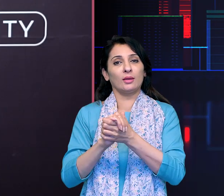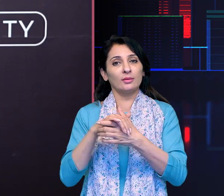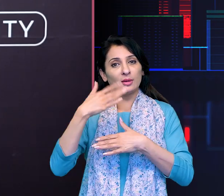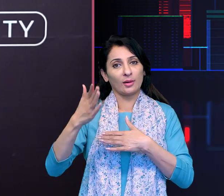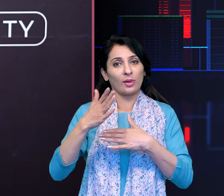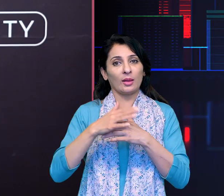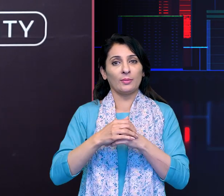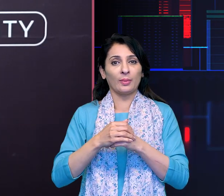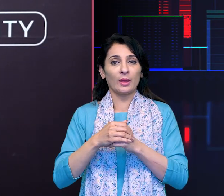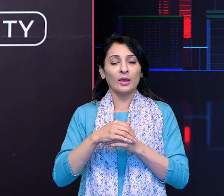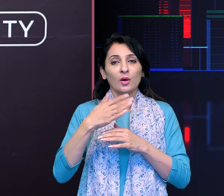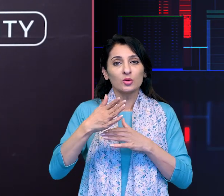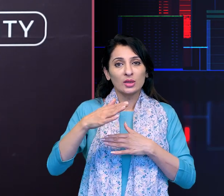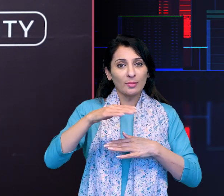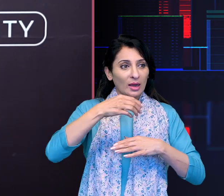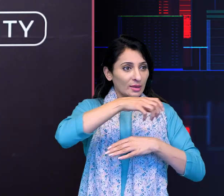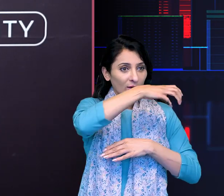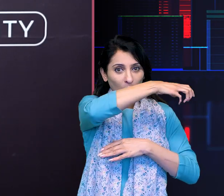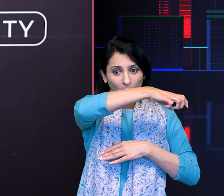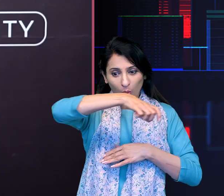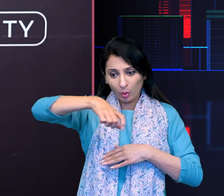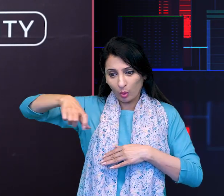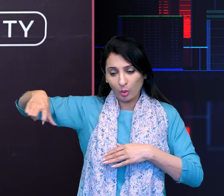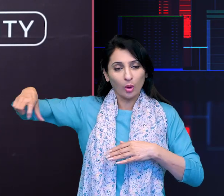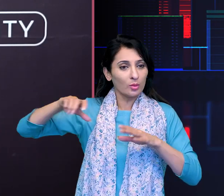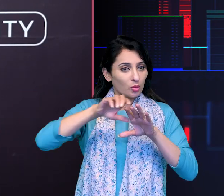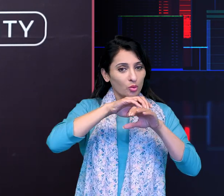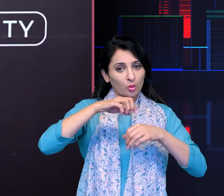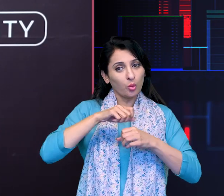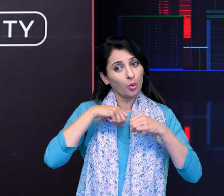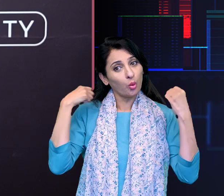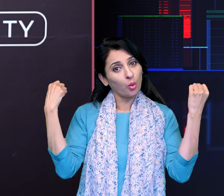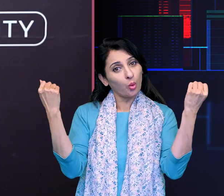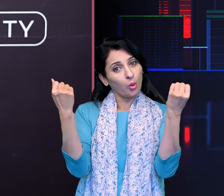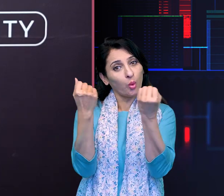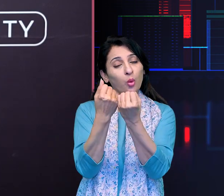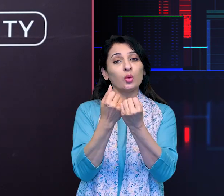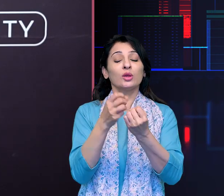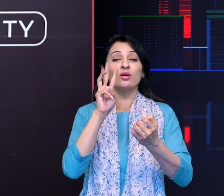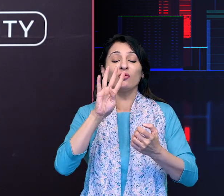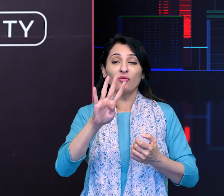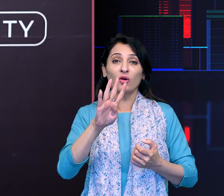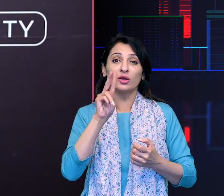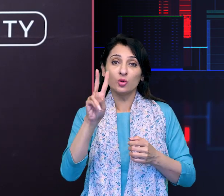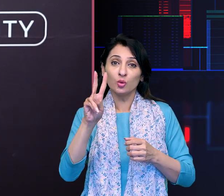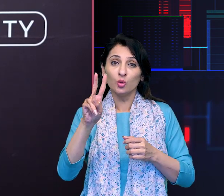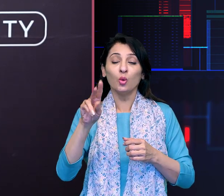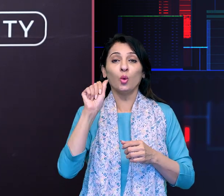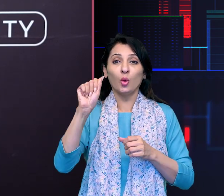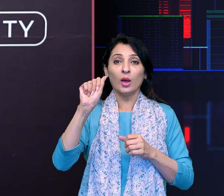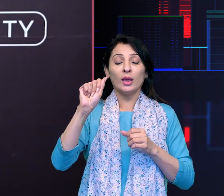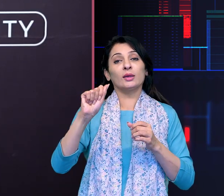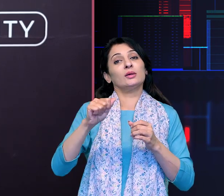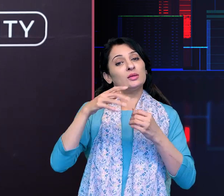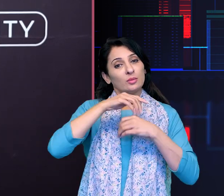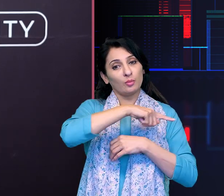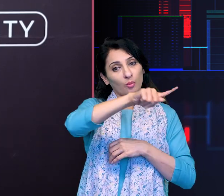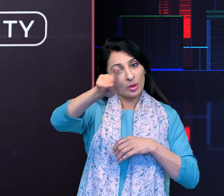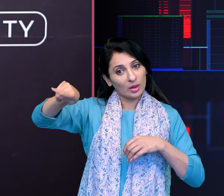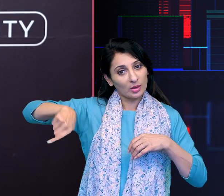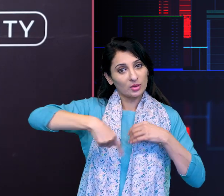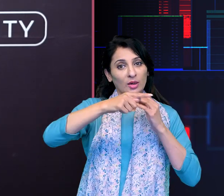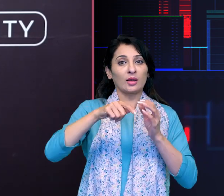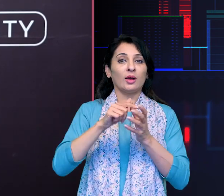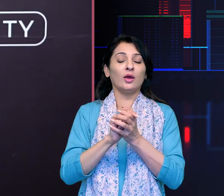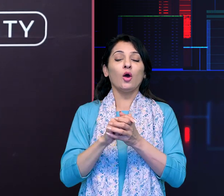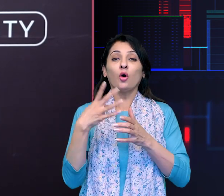एकड़ के ऊपर यह पुरी टेरिटरी है मतलब यह फोर्थ जो है 42 एकड़ पर है 22 भूकंप रानो ने यहां पर रोल किया लेकिन उसमें से चार्ज जो द